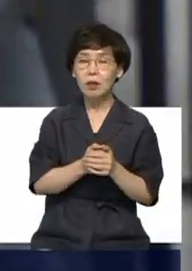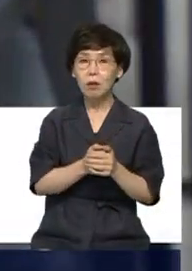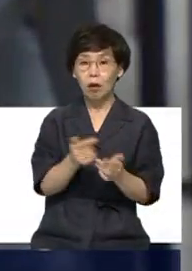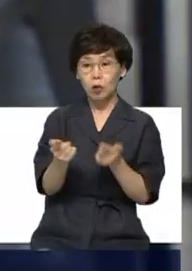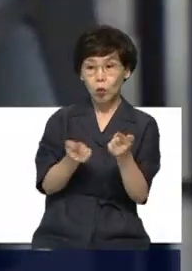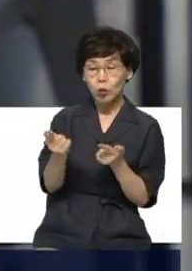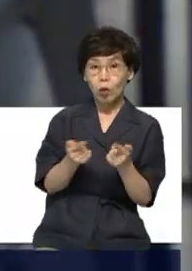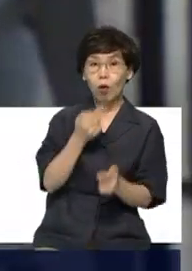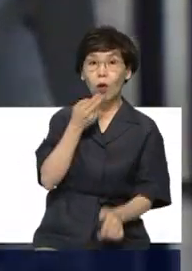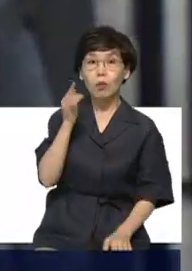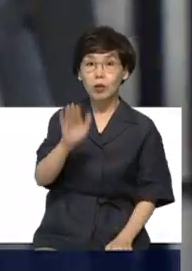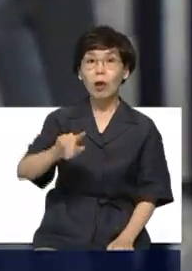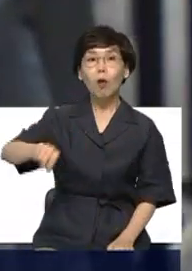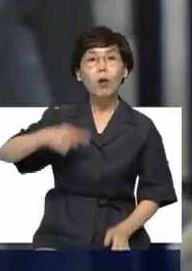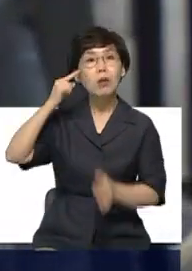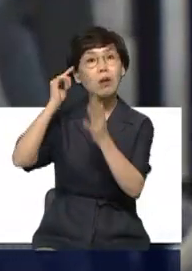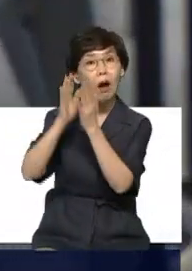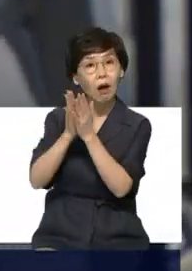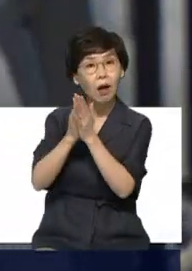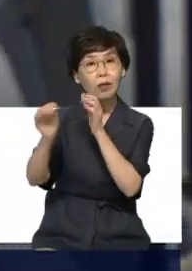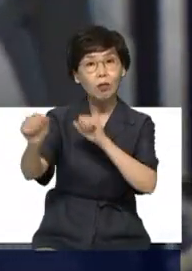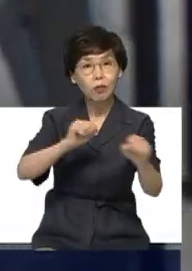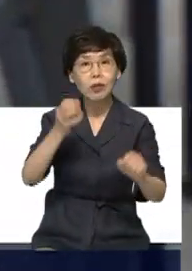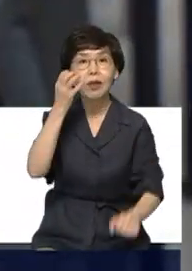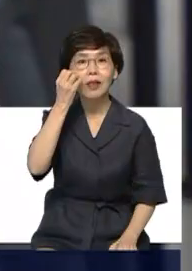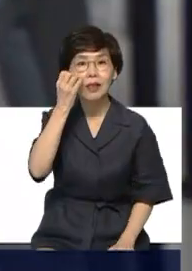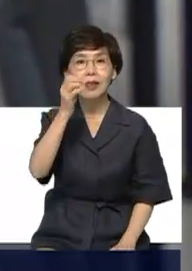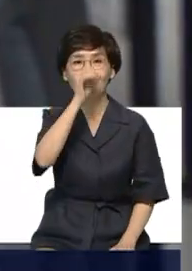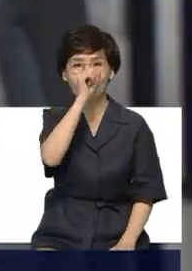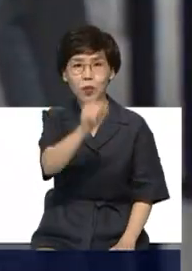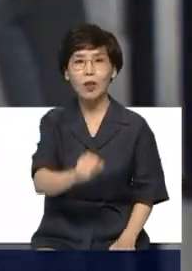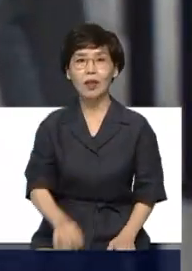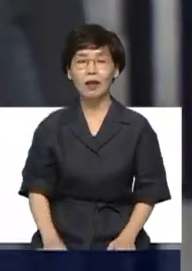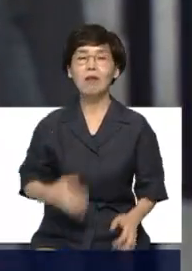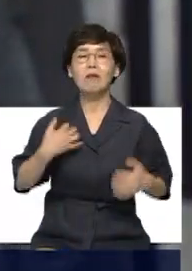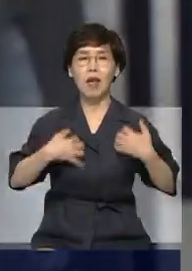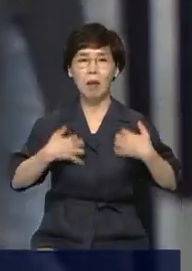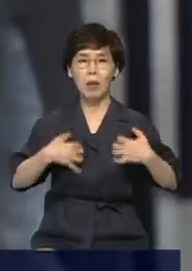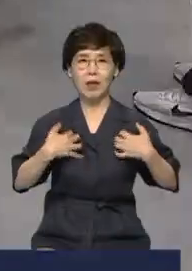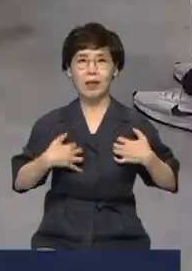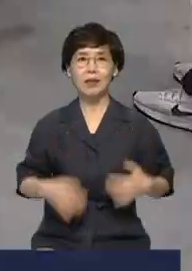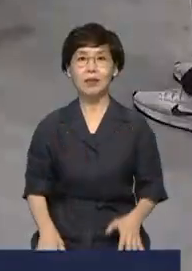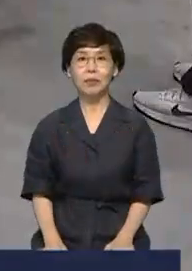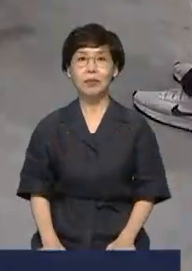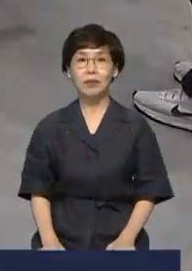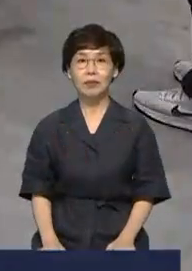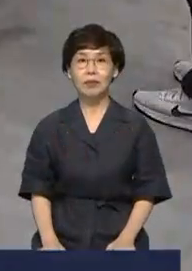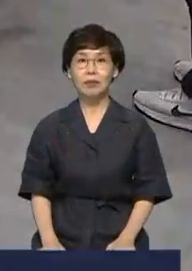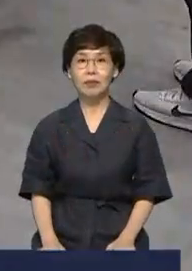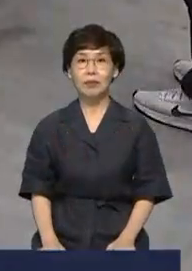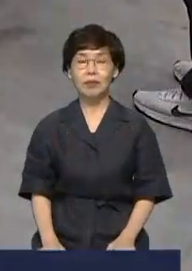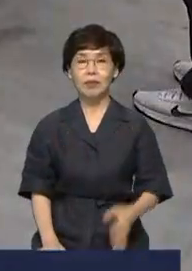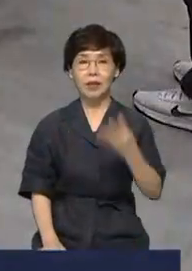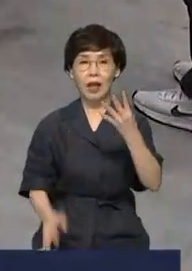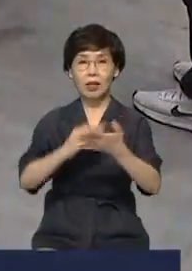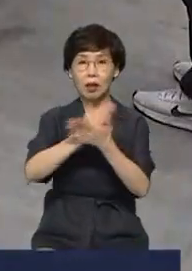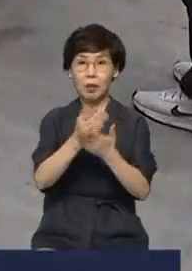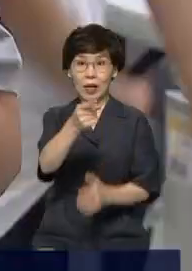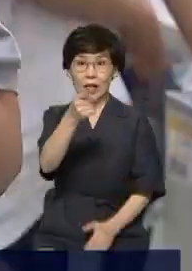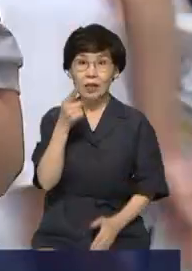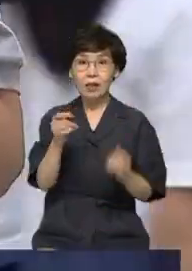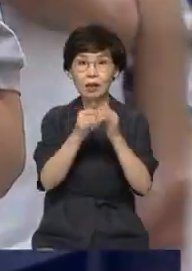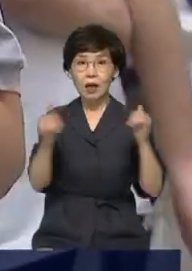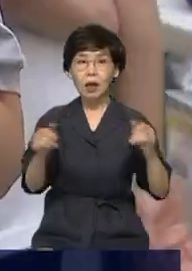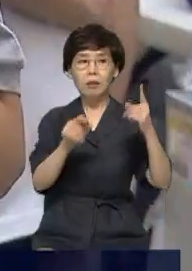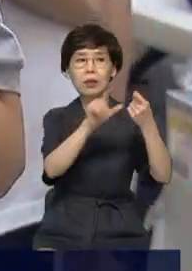조종을 안 하는데 혼자서 움직이는 게 신기해서 좋아요. 재밌어요. 4개 종목별 우승자에게는